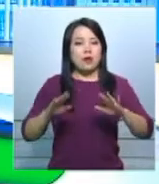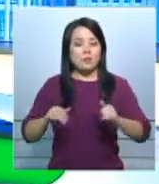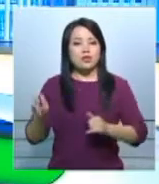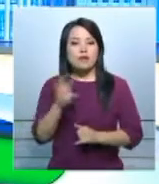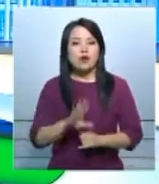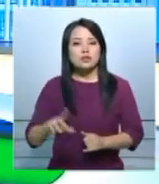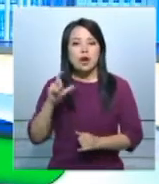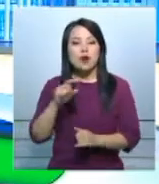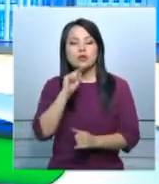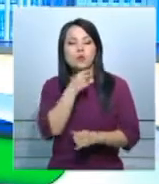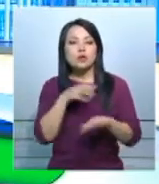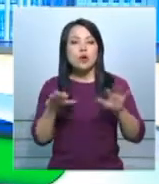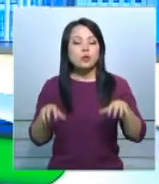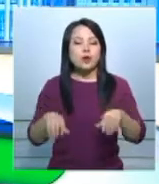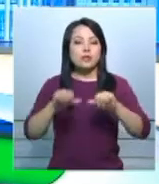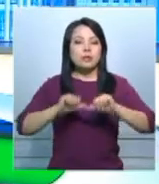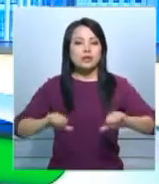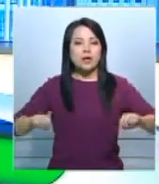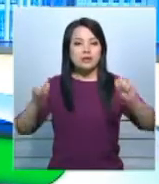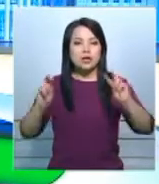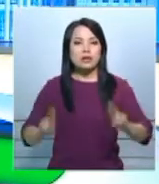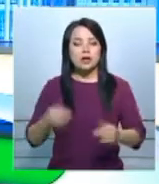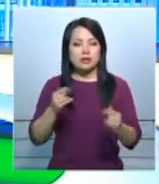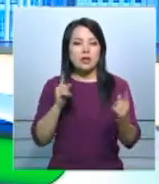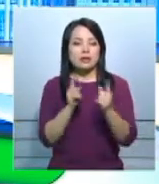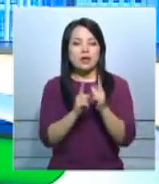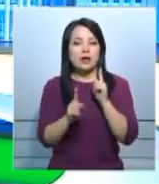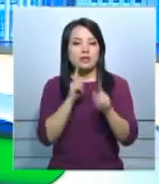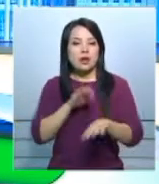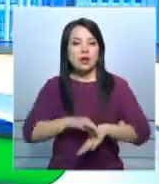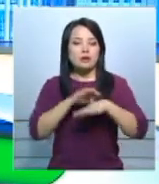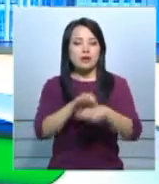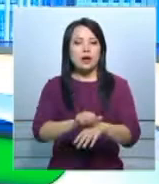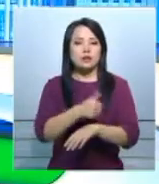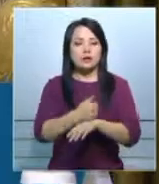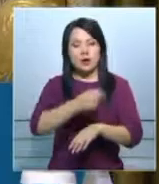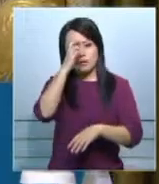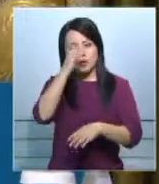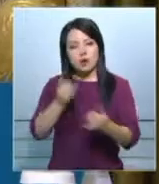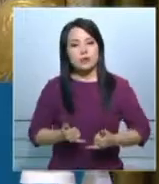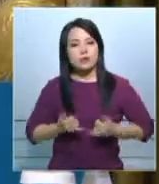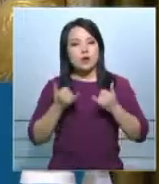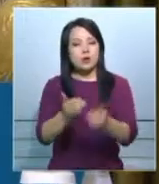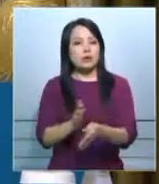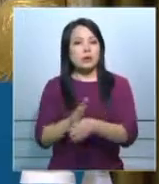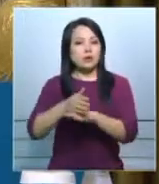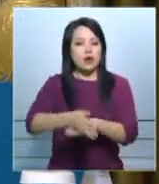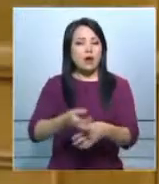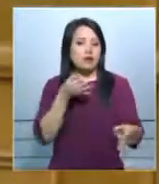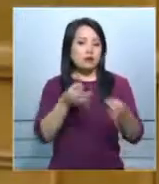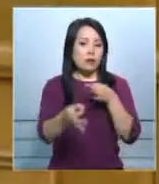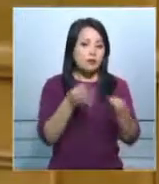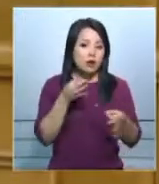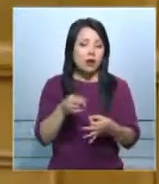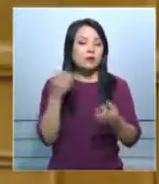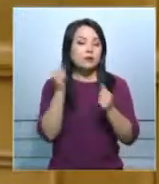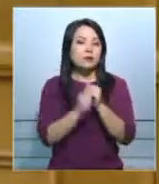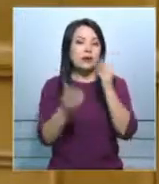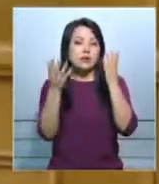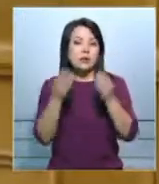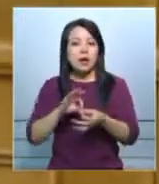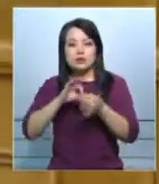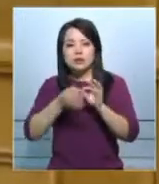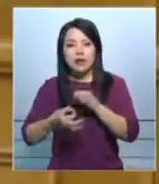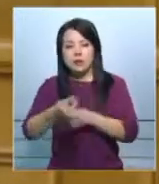экономикалық комиссия алқасының төрағасы Тигран Саркисянды қабылдаған мемлекет басшысы мәртебелі мейманмен сұхбат құрып, күн тәртібіндегі